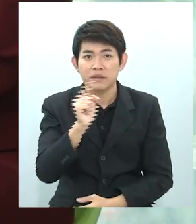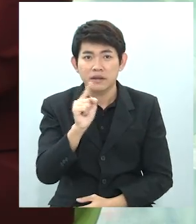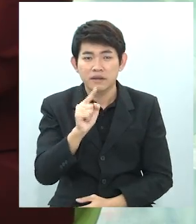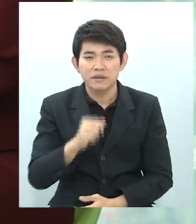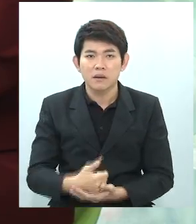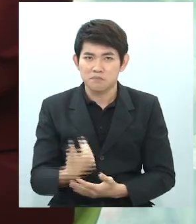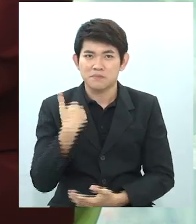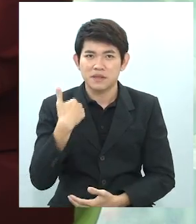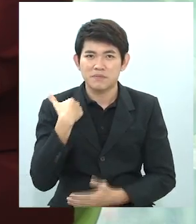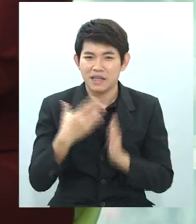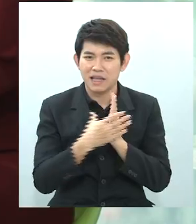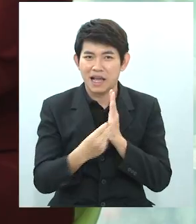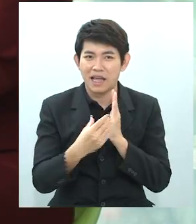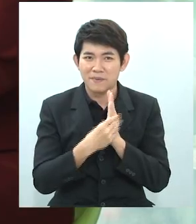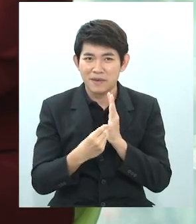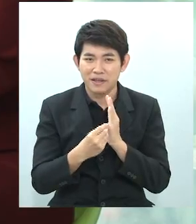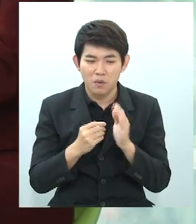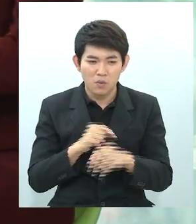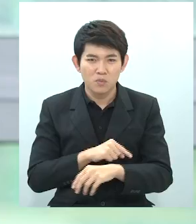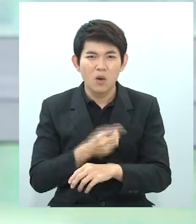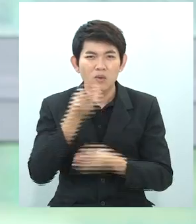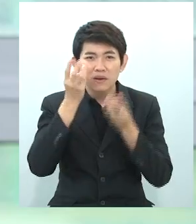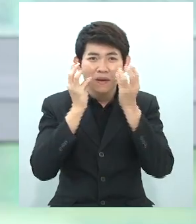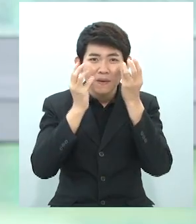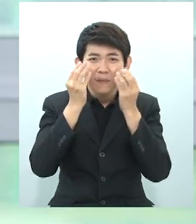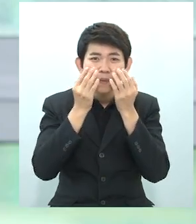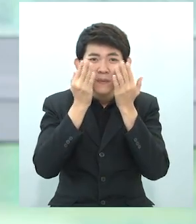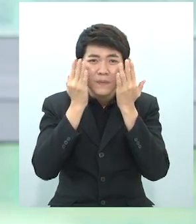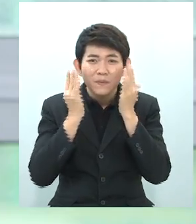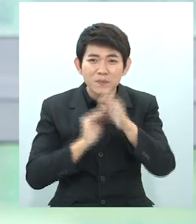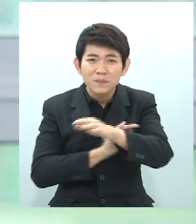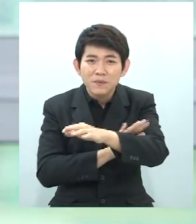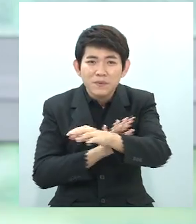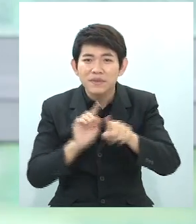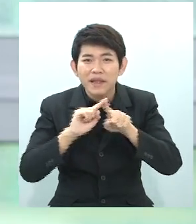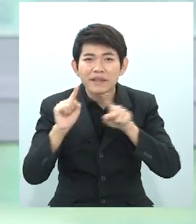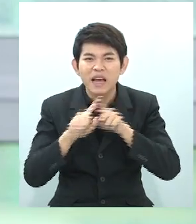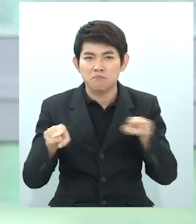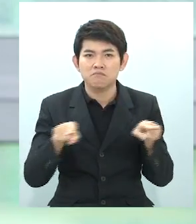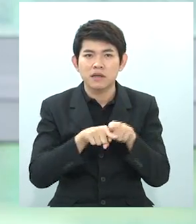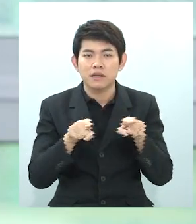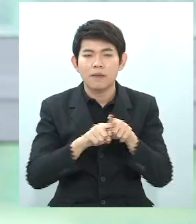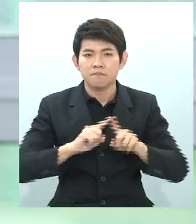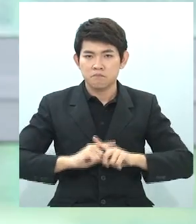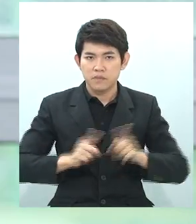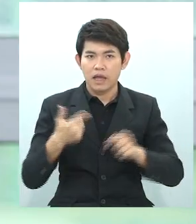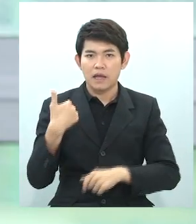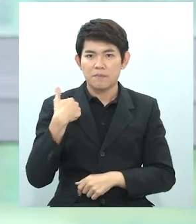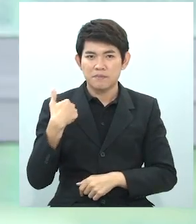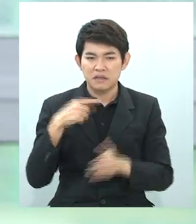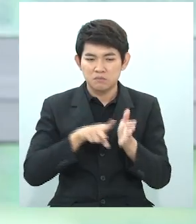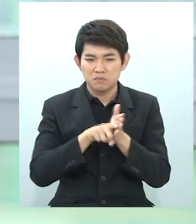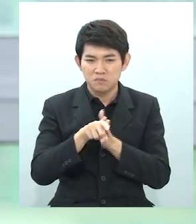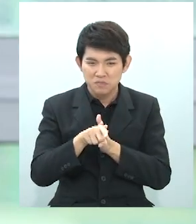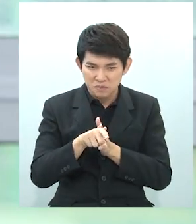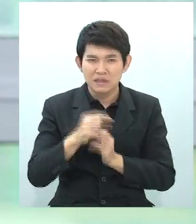ๆต่อมไขมันกับรูขุมขนมันเป็นรูเดียวกันแล้วก็จะมีเรื่องของเชื้อที่อยู่ในผิวเรานะคะเชื้อ P. acne นะคะ